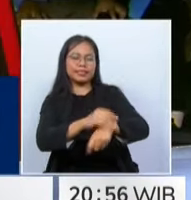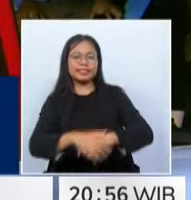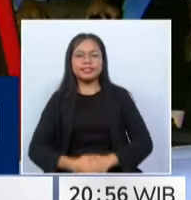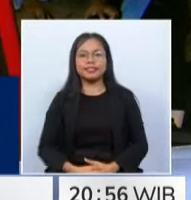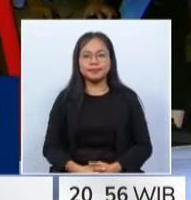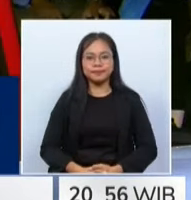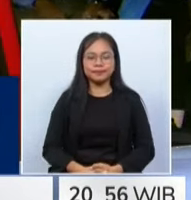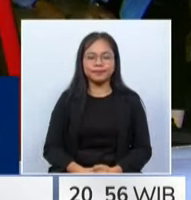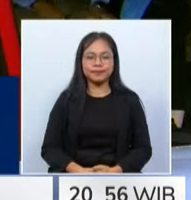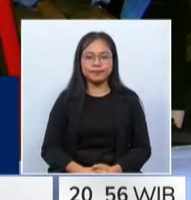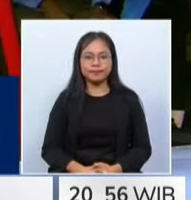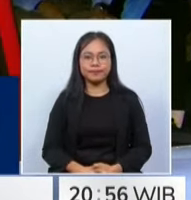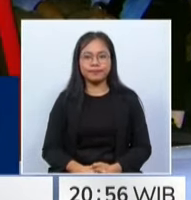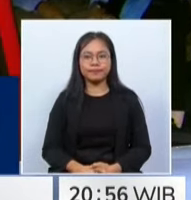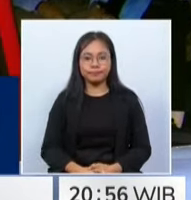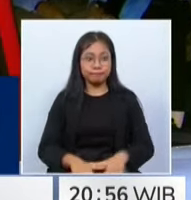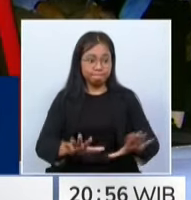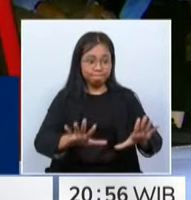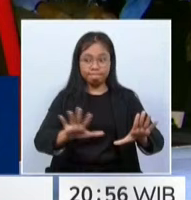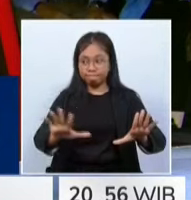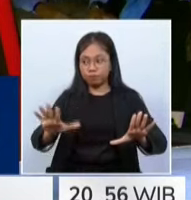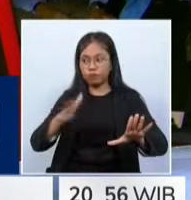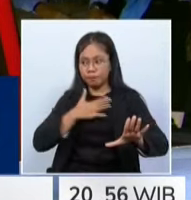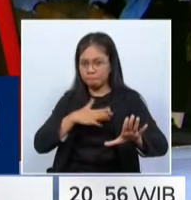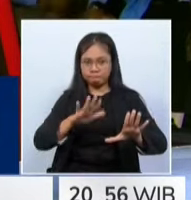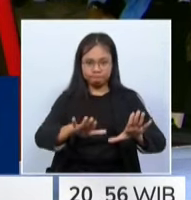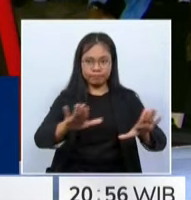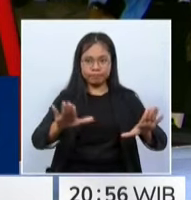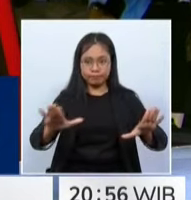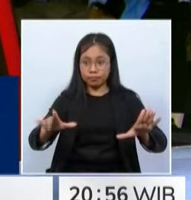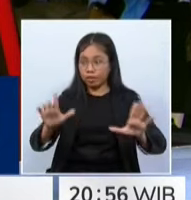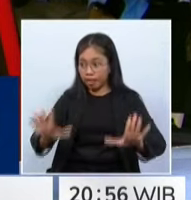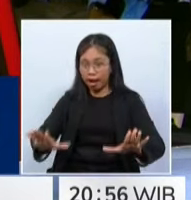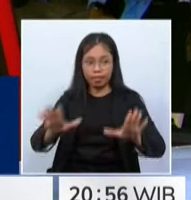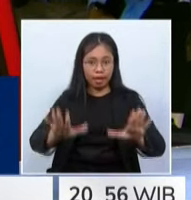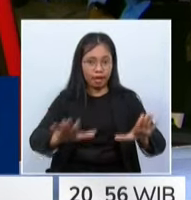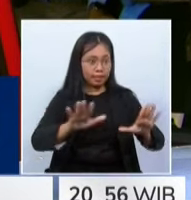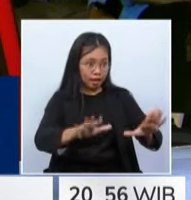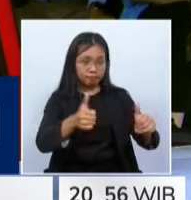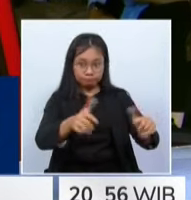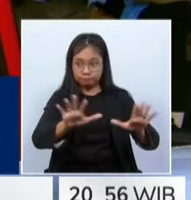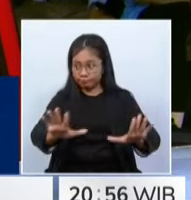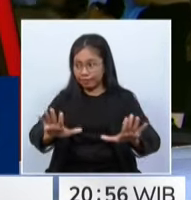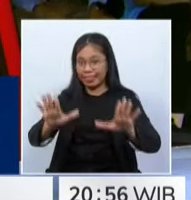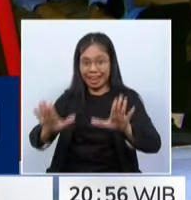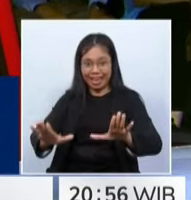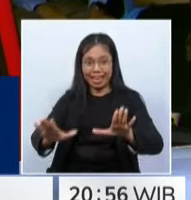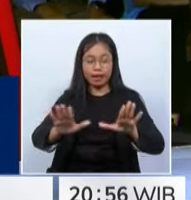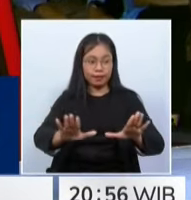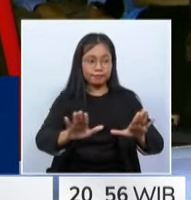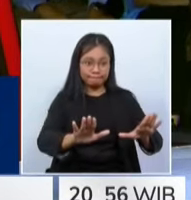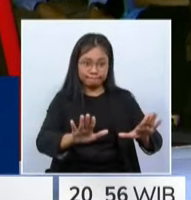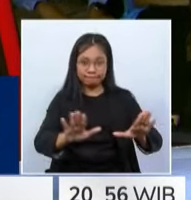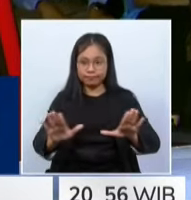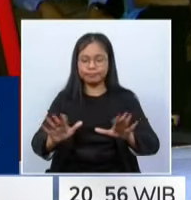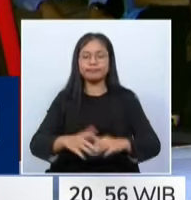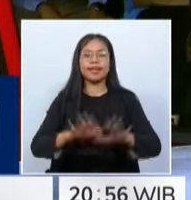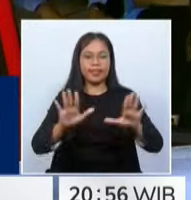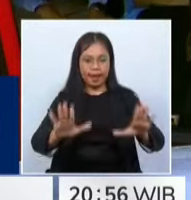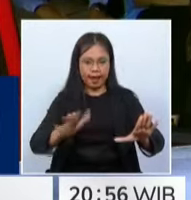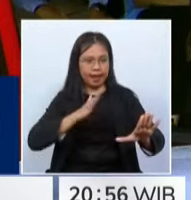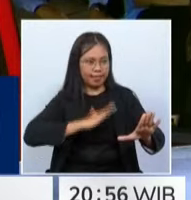Prabowo mohon Tenang bisa tenang dulu Bapak Ibu bisa tenang dulu oke bisa tenang